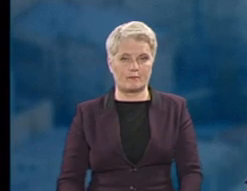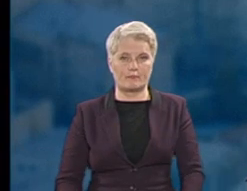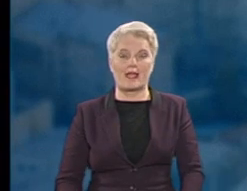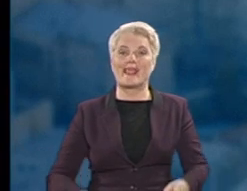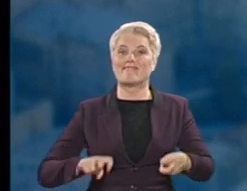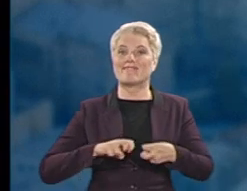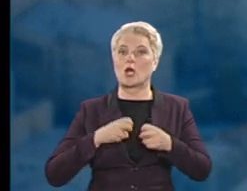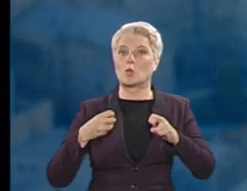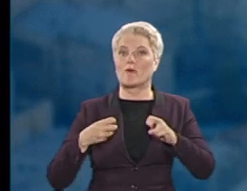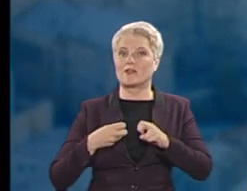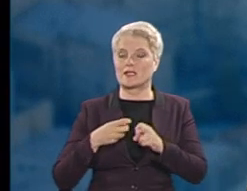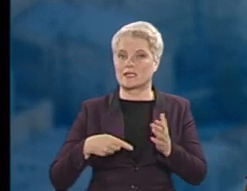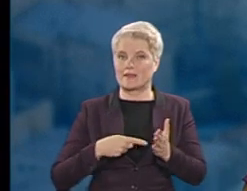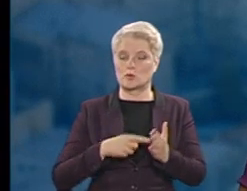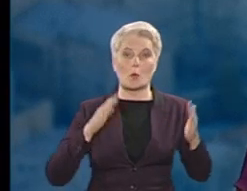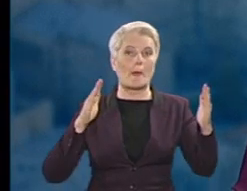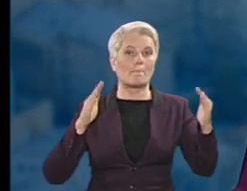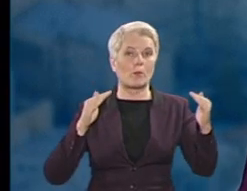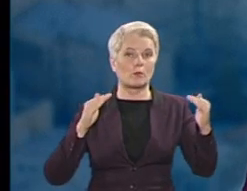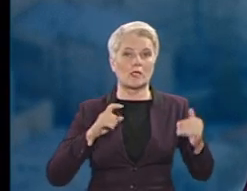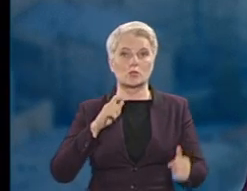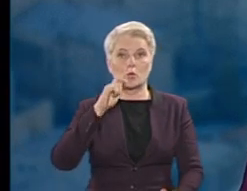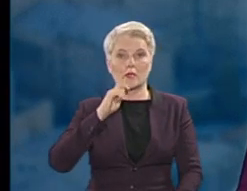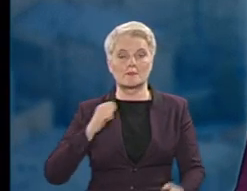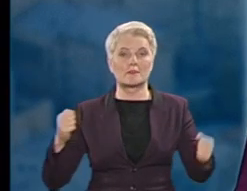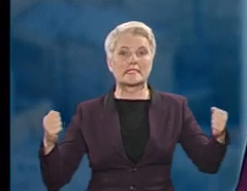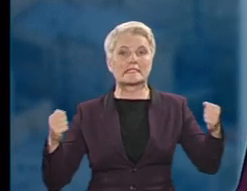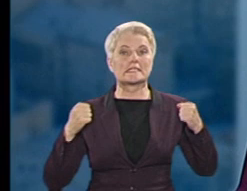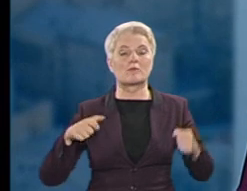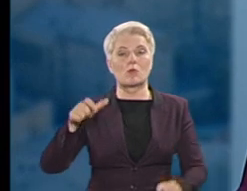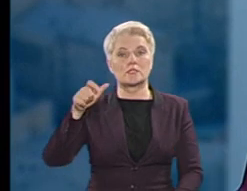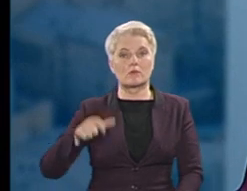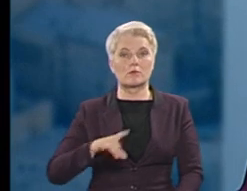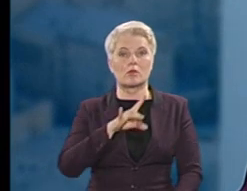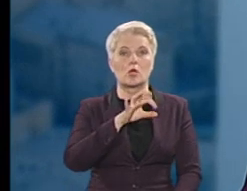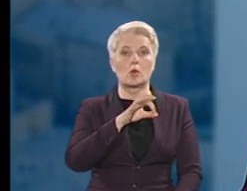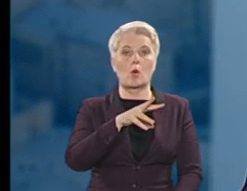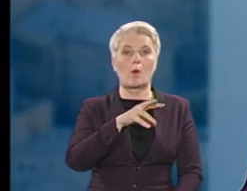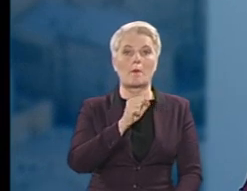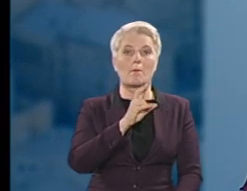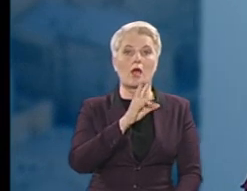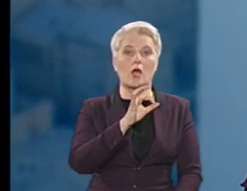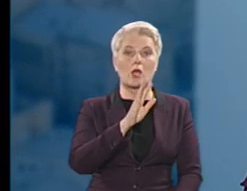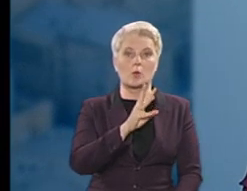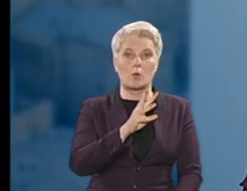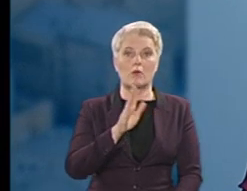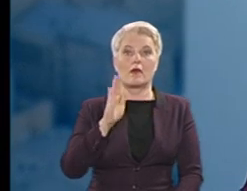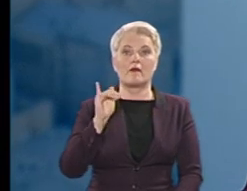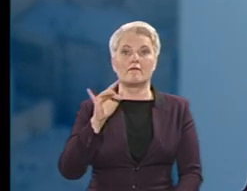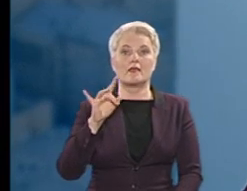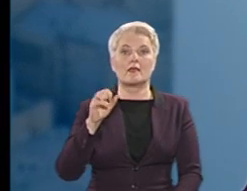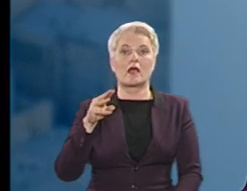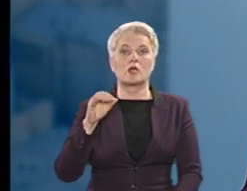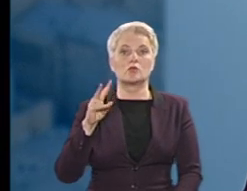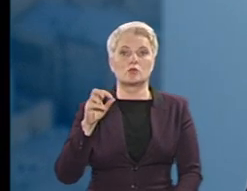В Івано-Франківську попрощалися з українським спортсменом Романом Вірастюком. Панахида пройшла в коледжі фізичного виховання, де